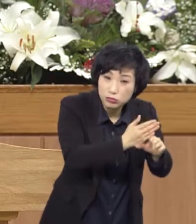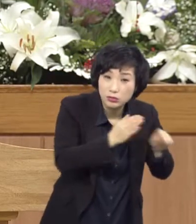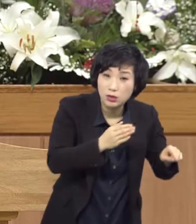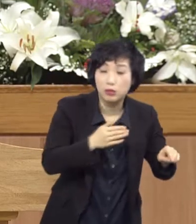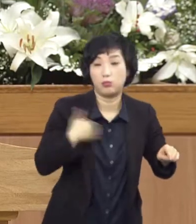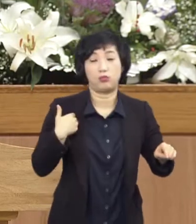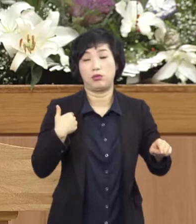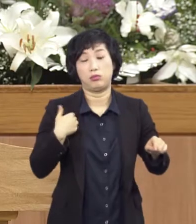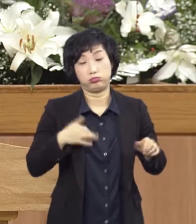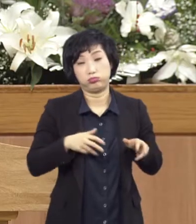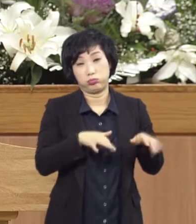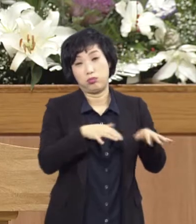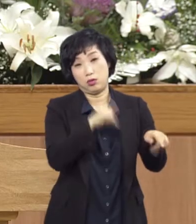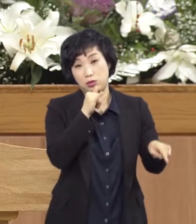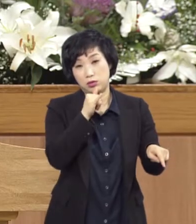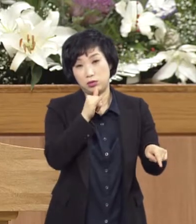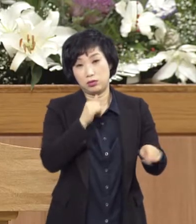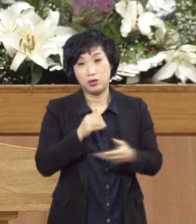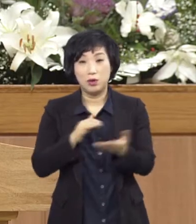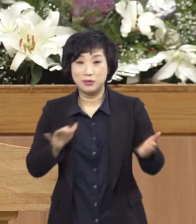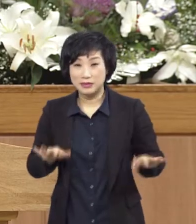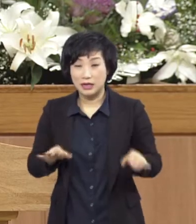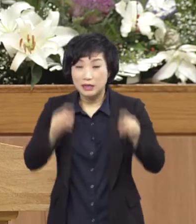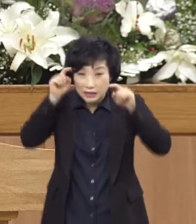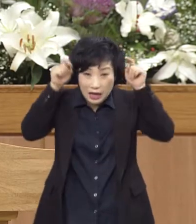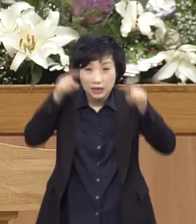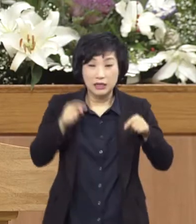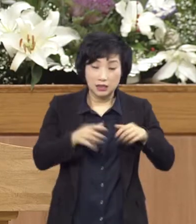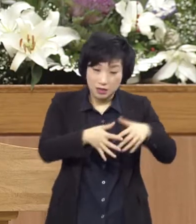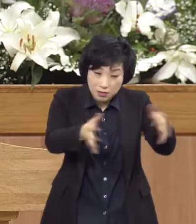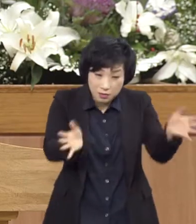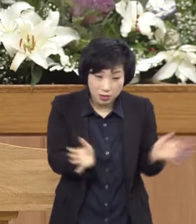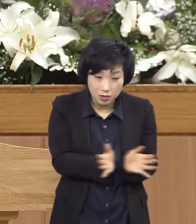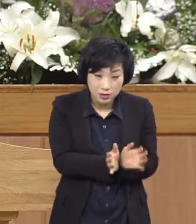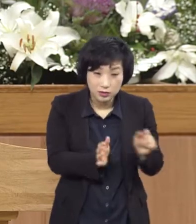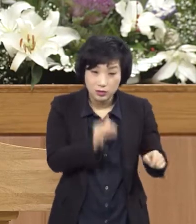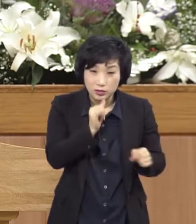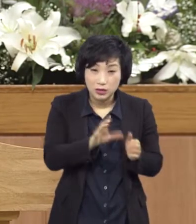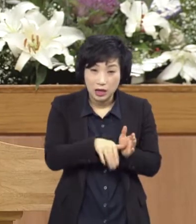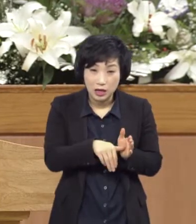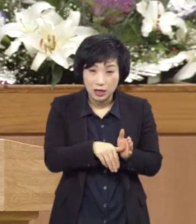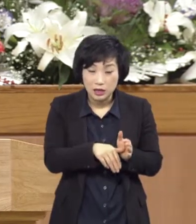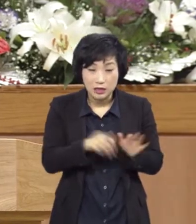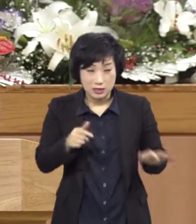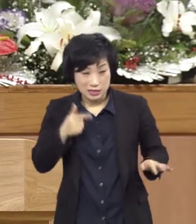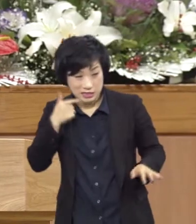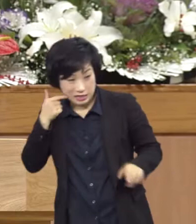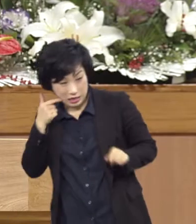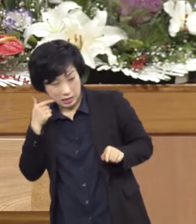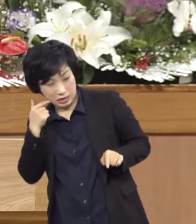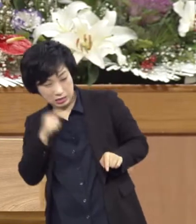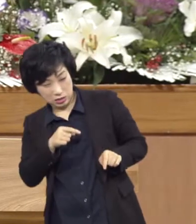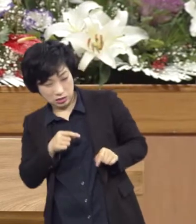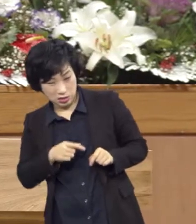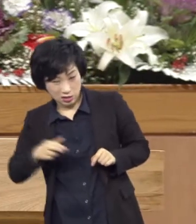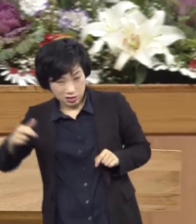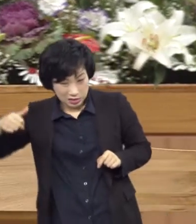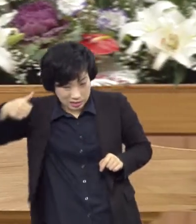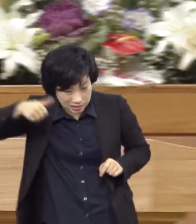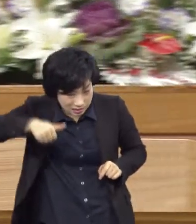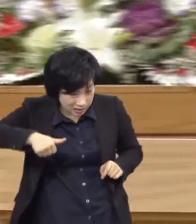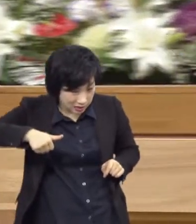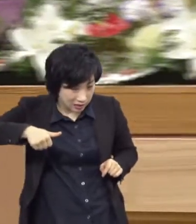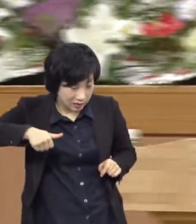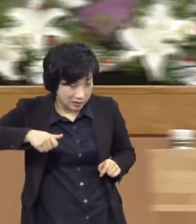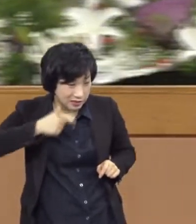가. 그래서 양떼들 중에서 양이 흩어져서 갈 때 보면 이리가 저기서 오는데도 이리